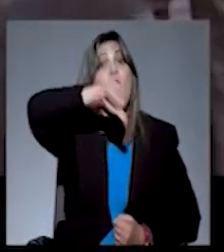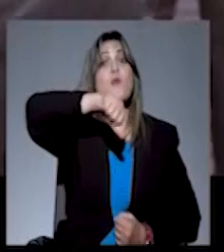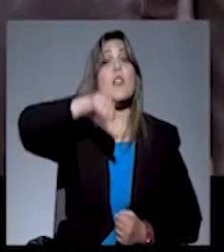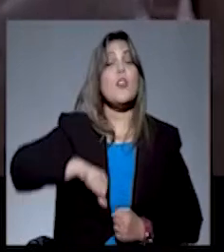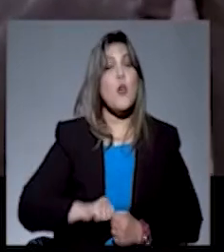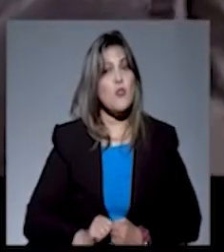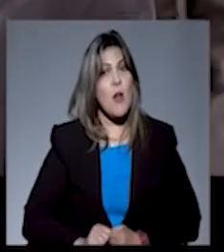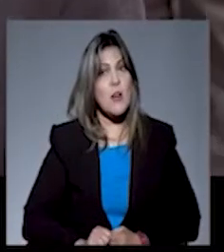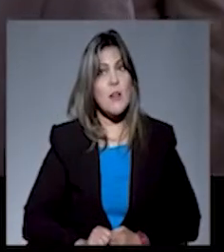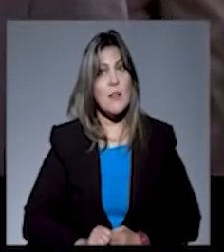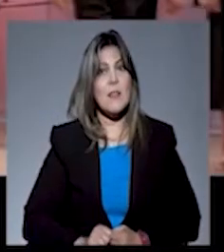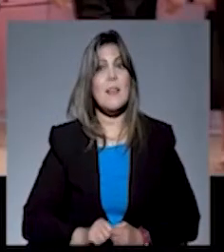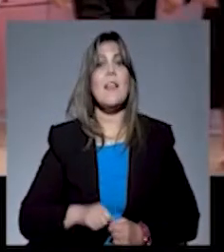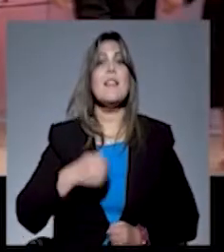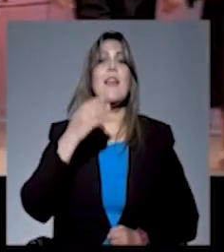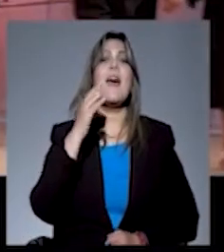سعد سعد يا أهل السعد.